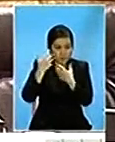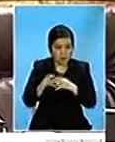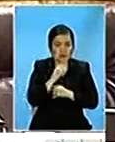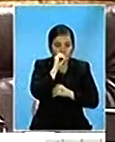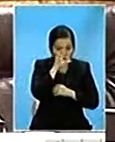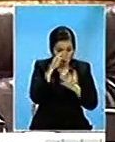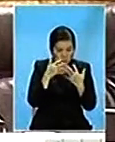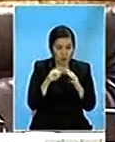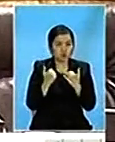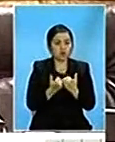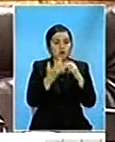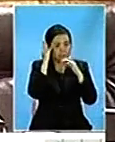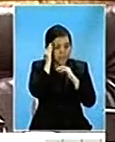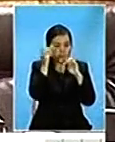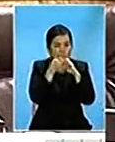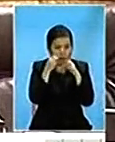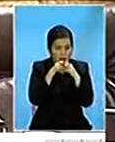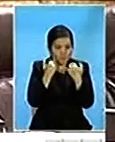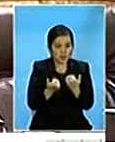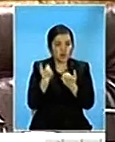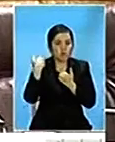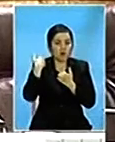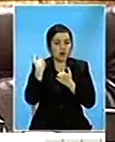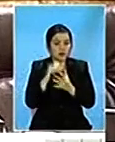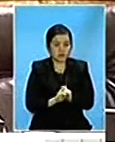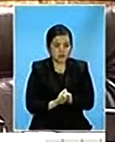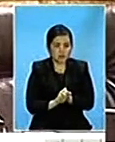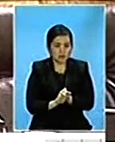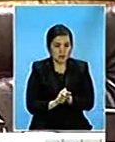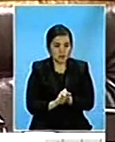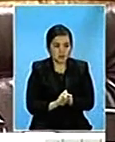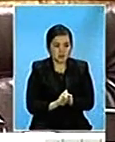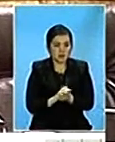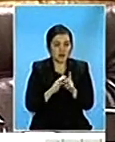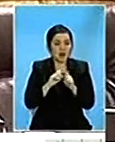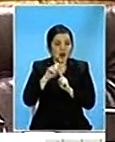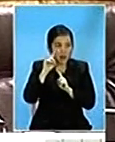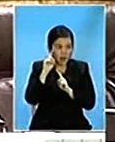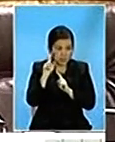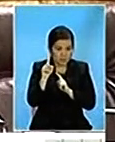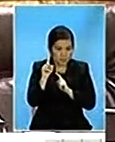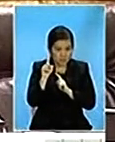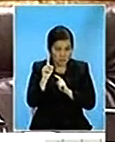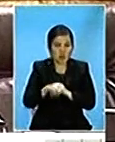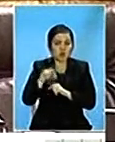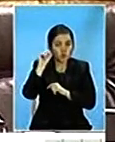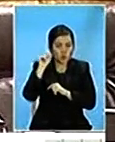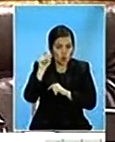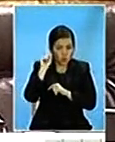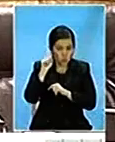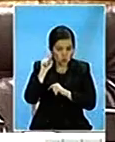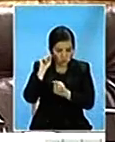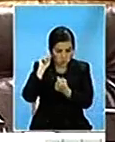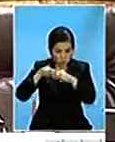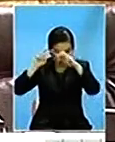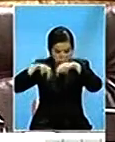ท่านอะไรเลยเมื่อทราบปัญหานะครับซึ่งวันนี้ผมก็ได้สั่งทางกรมชลประทานแล้วบทที่หนึ่งท่านจะต้องไปเร่งศึกษาความเหมาะสมโดยด่